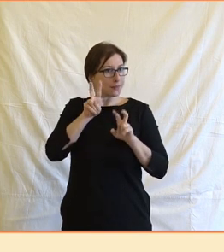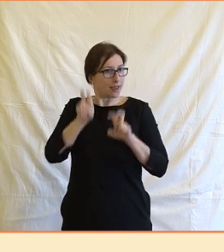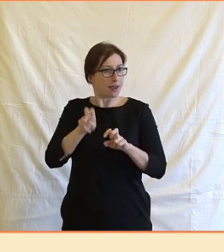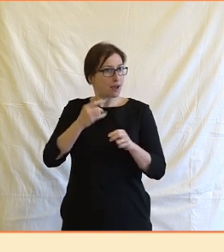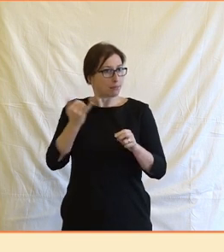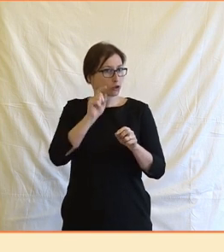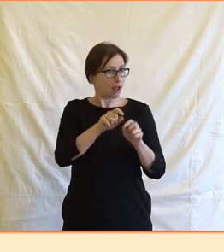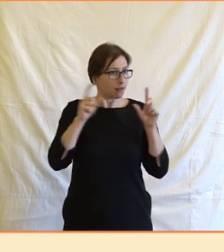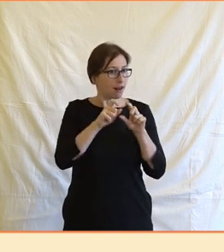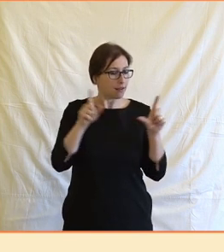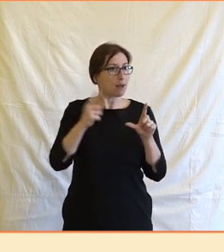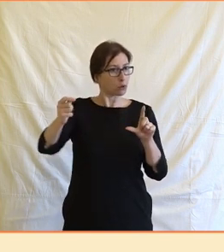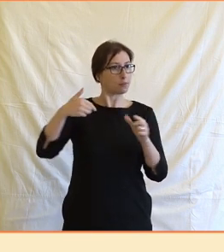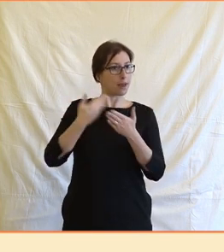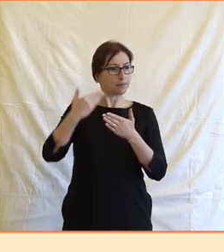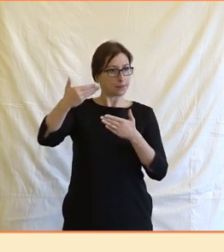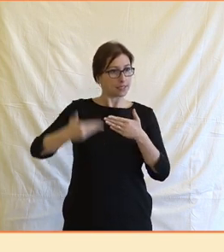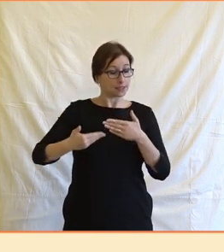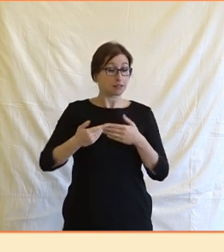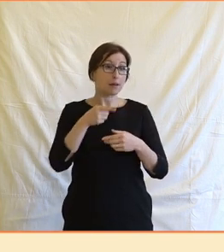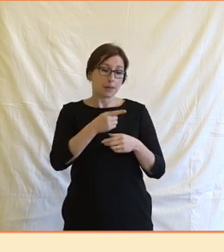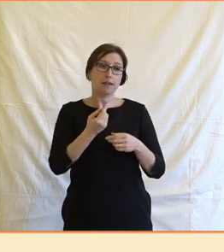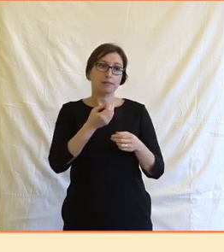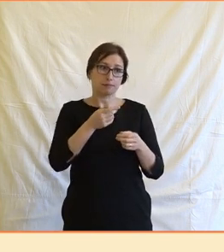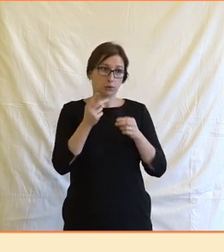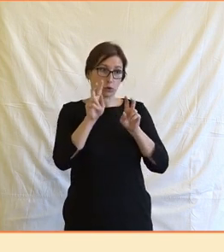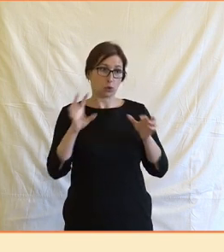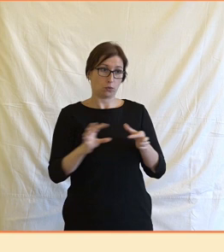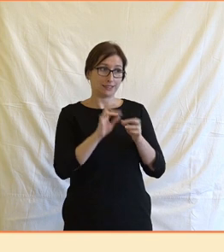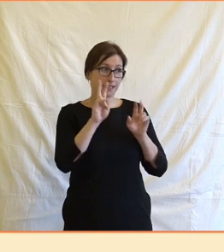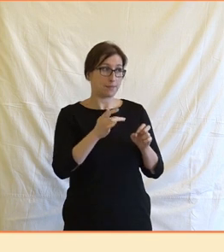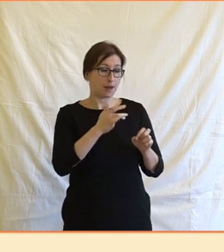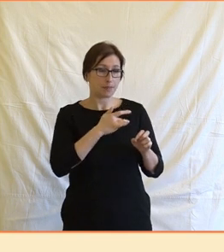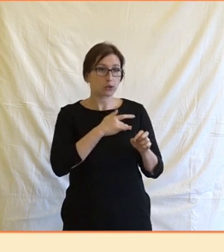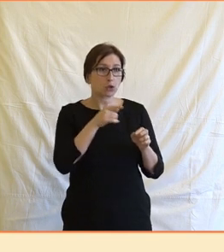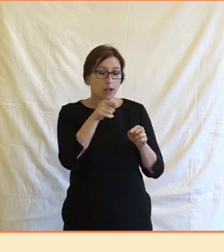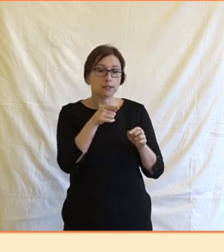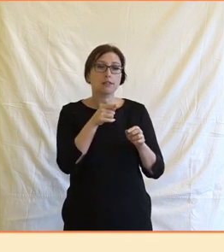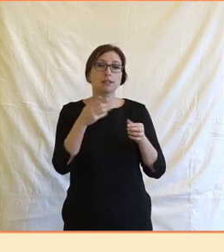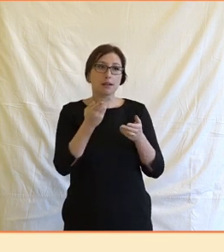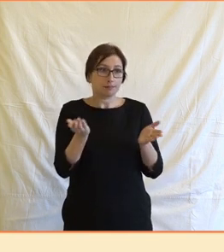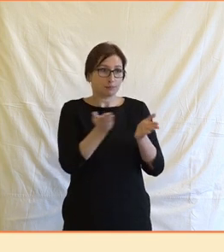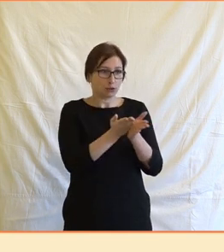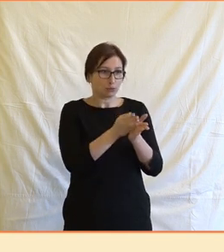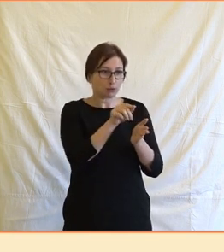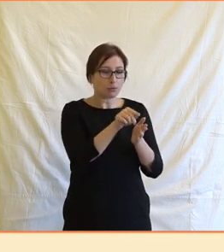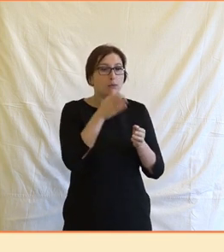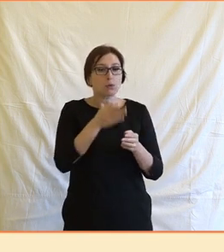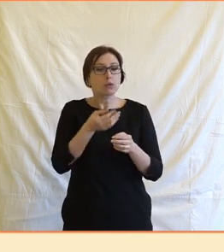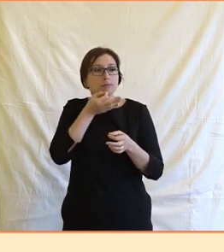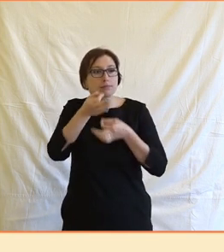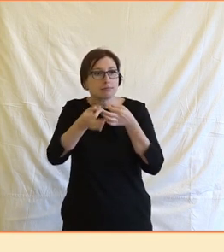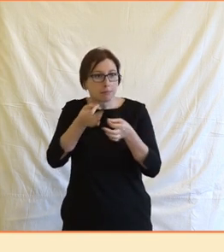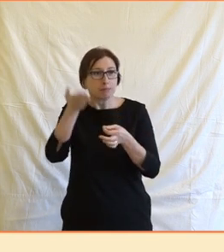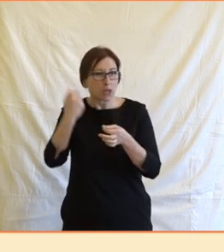V souvislosti s personalizací jsme kladli více otázek, ale v rámci tiskové konference se zaměříme jenom na jednu, a to na